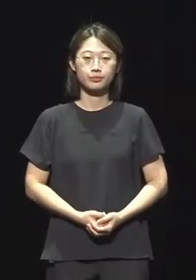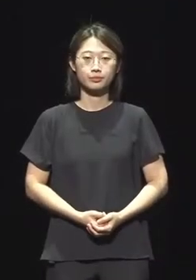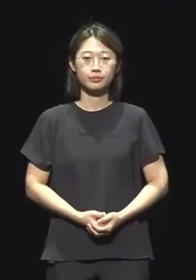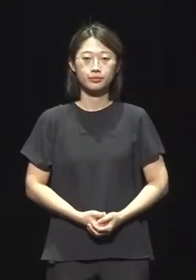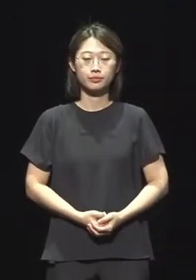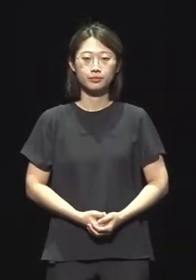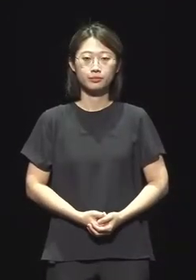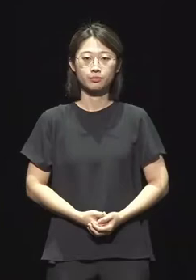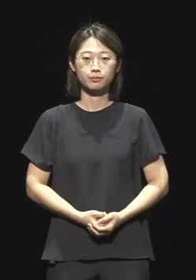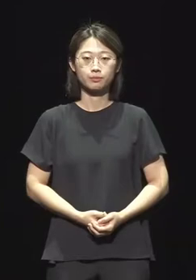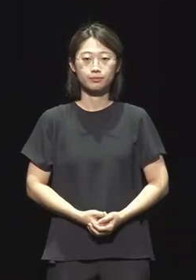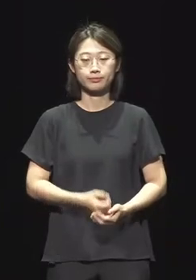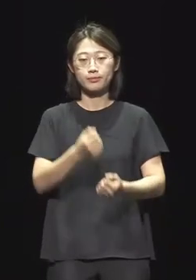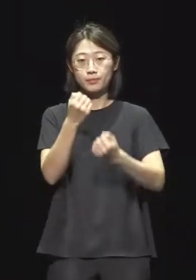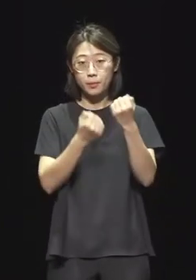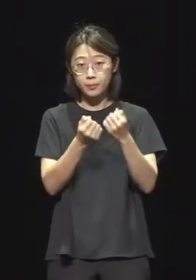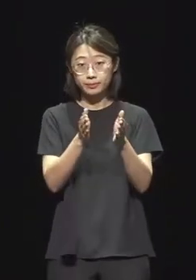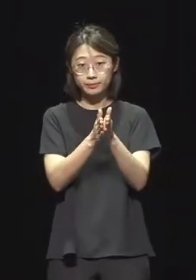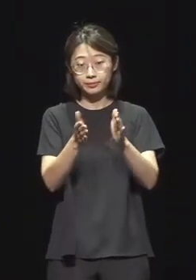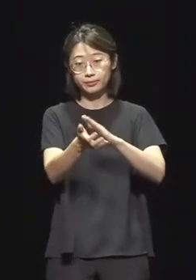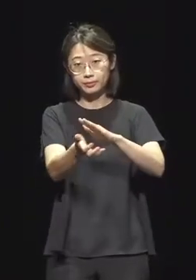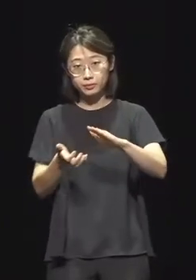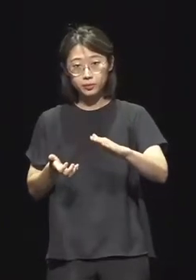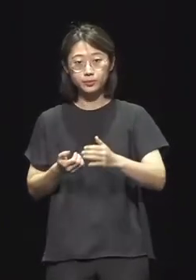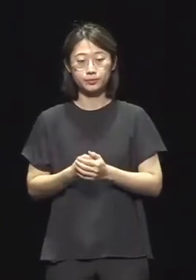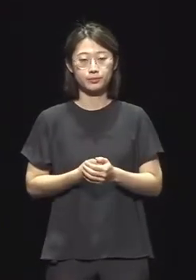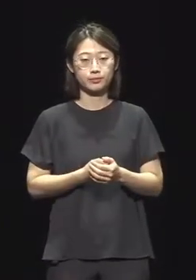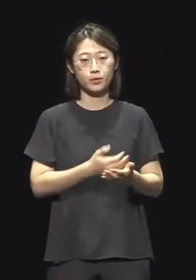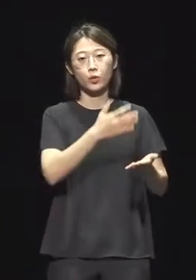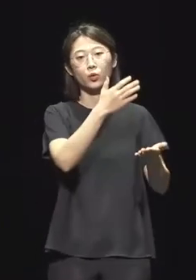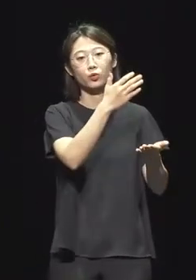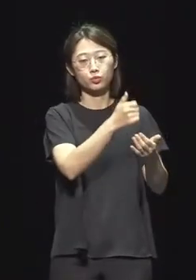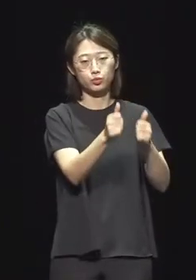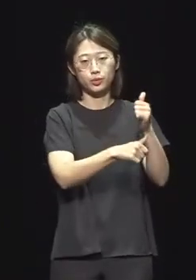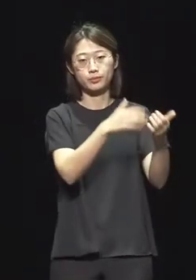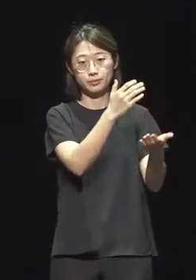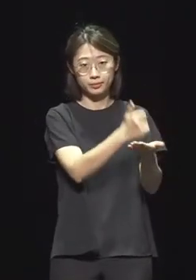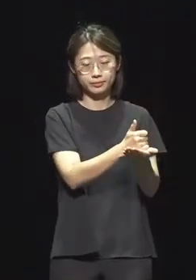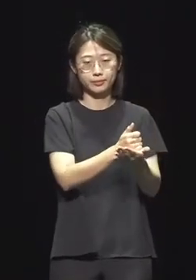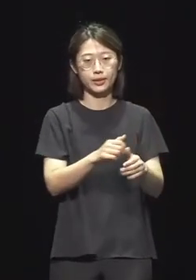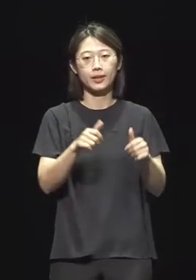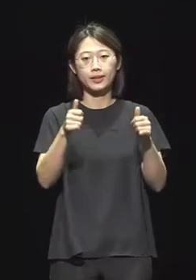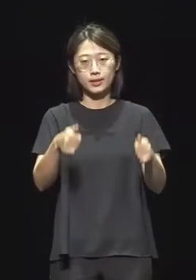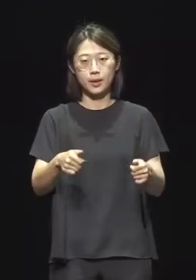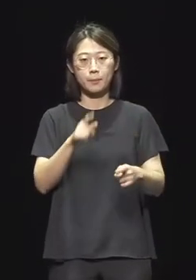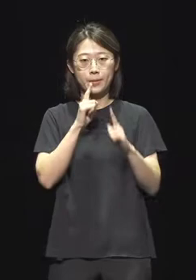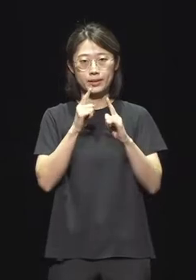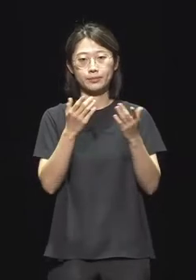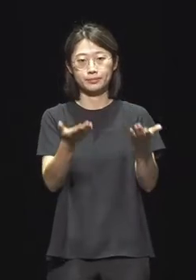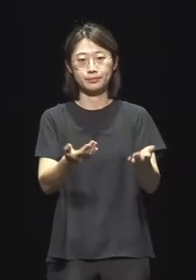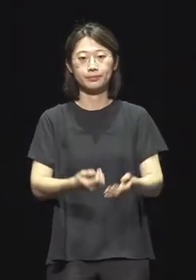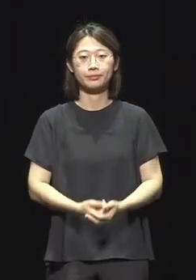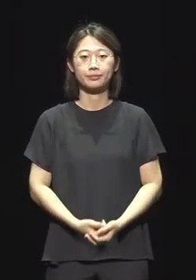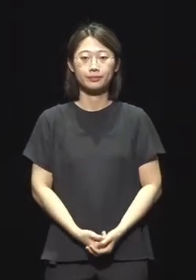네, 그럼 본격적으로 설명에 앞서서 박종갑 위원장님의 인사 말씀이 있겠습니다. 단성으로